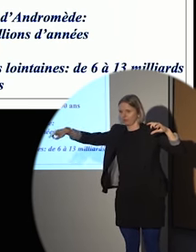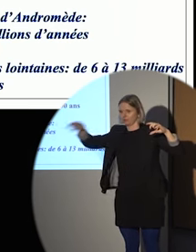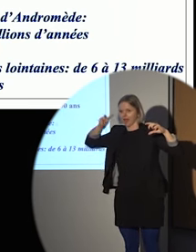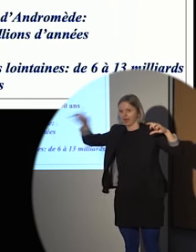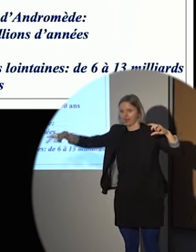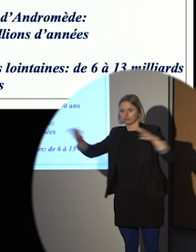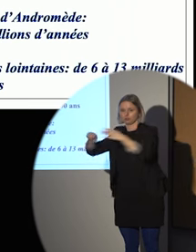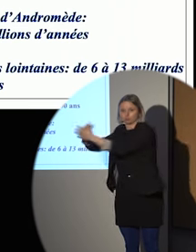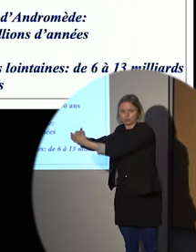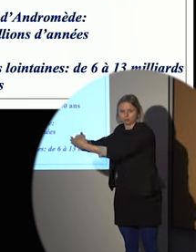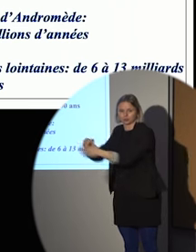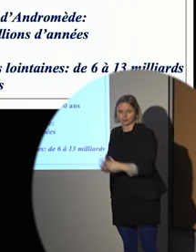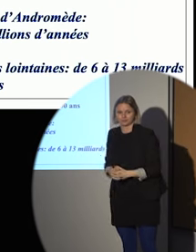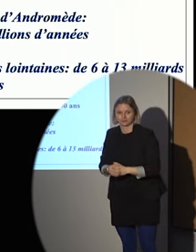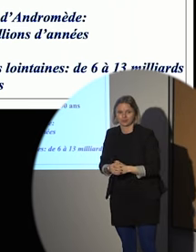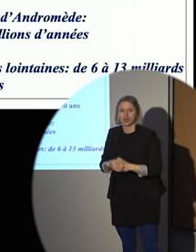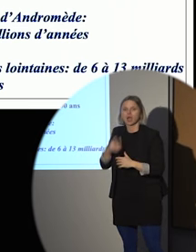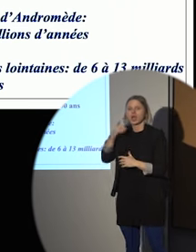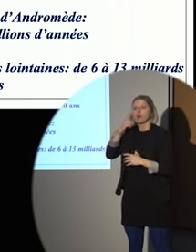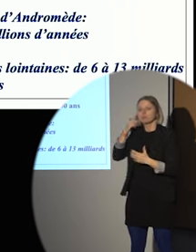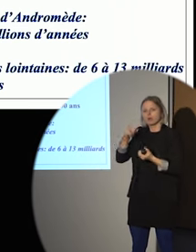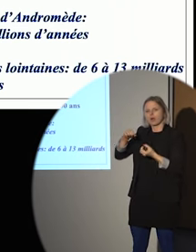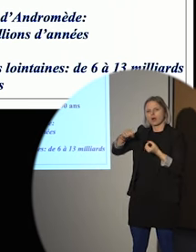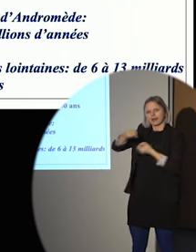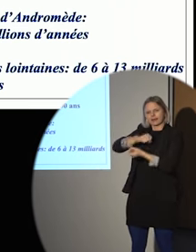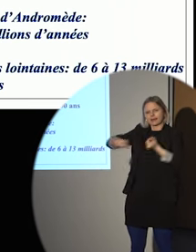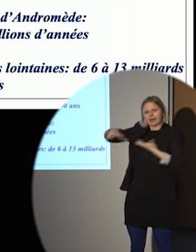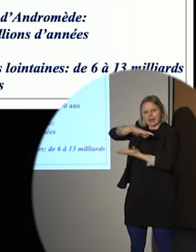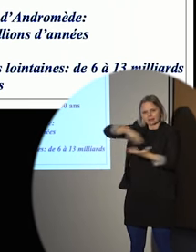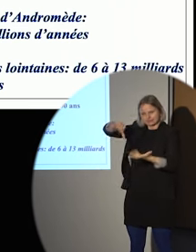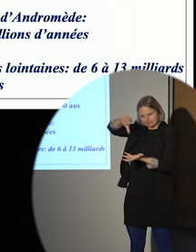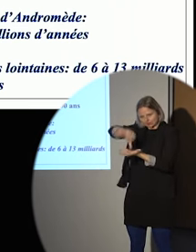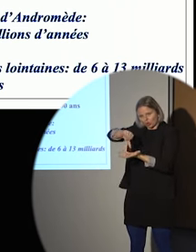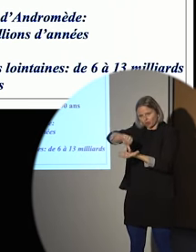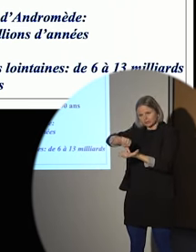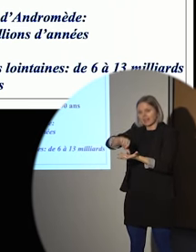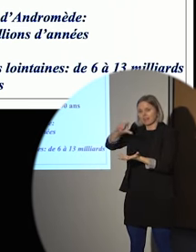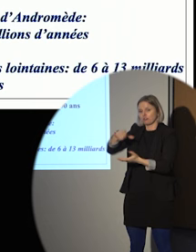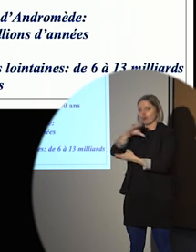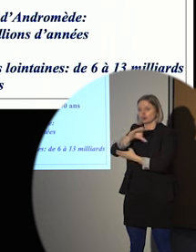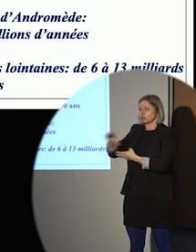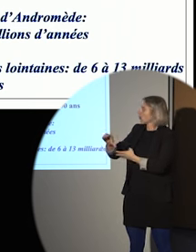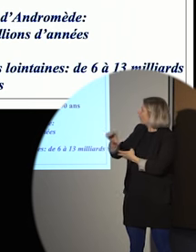aller au centre galactique, 28 000 ans. Vous voyez, quand on va regarder le centre galactique, en fait, on observe quelque chose